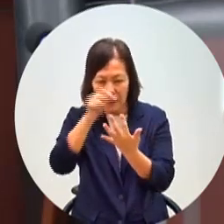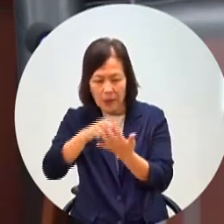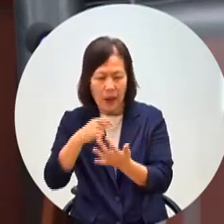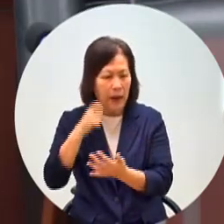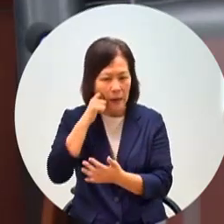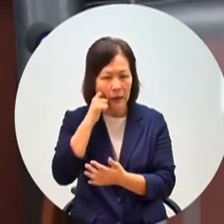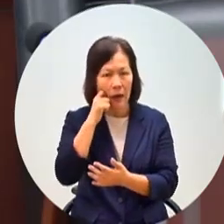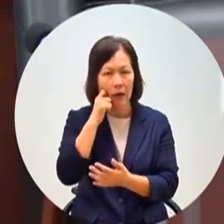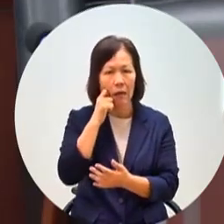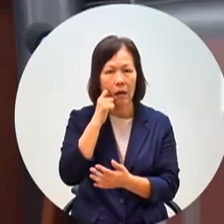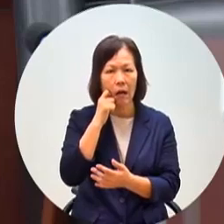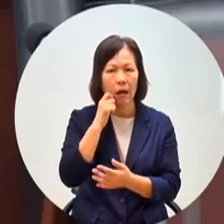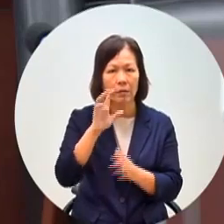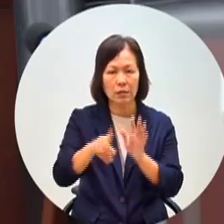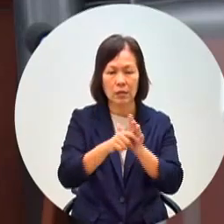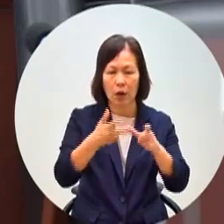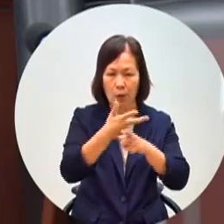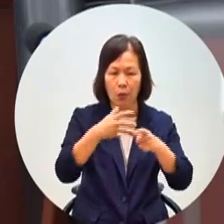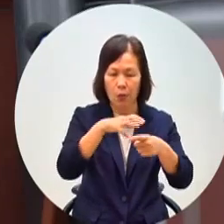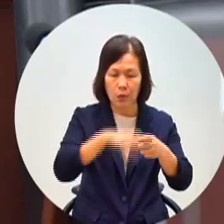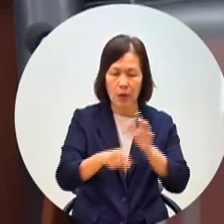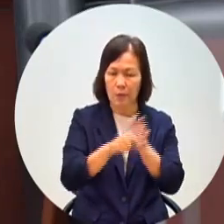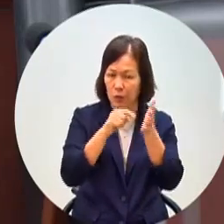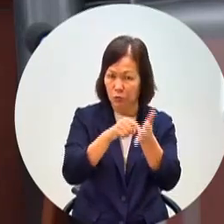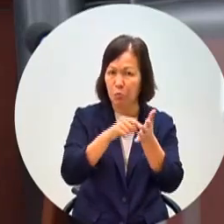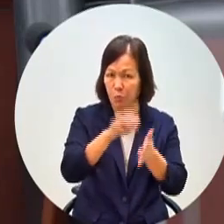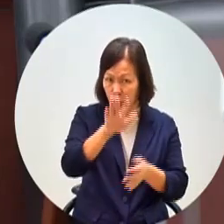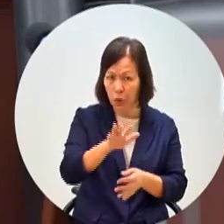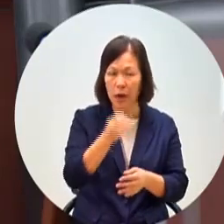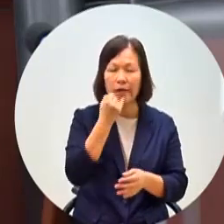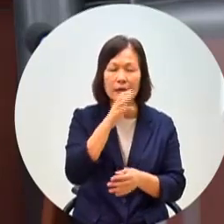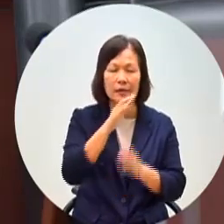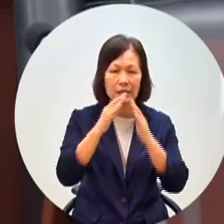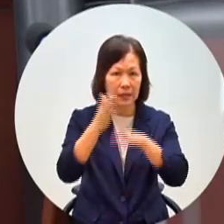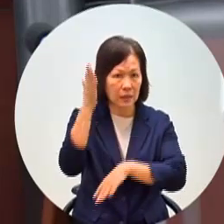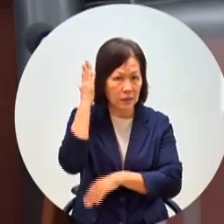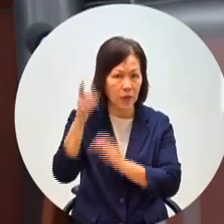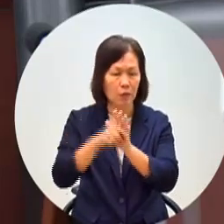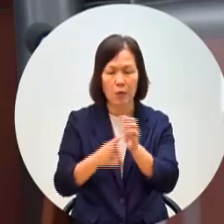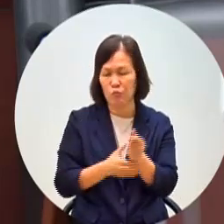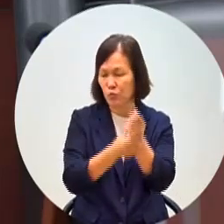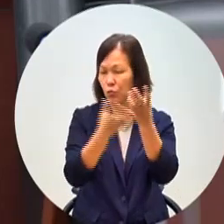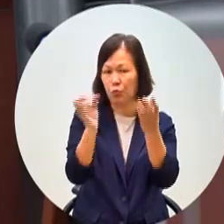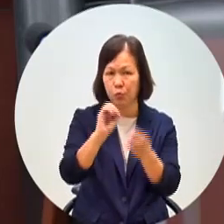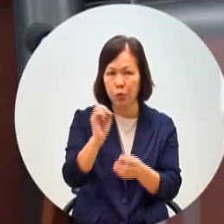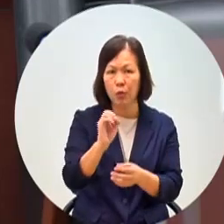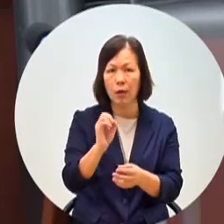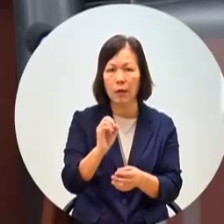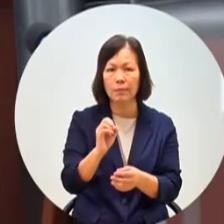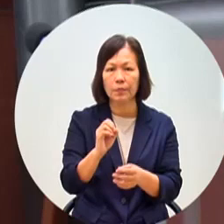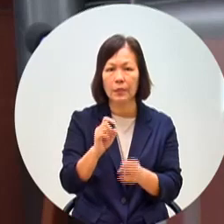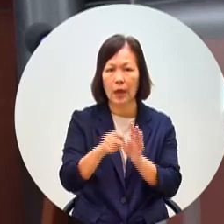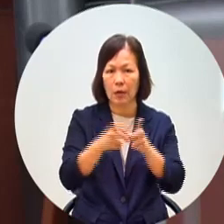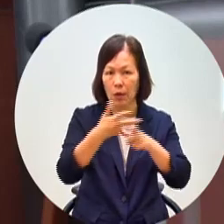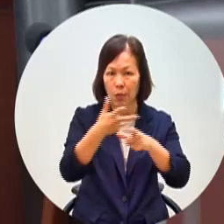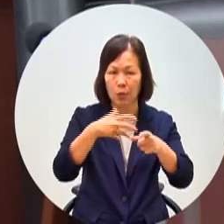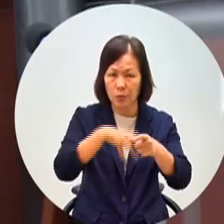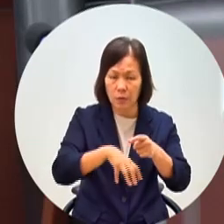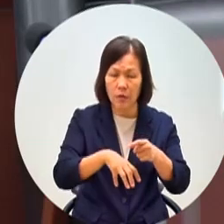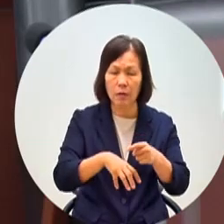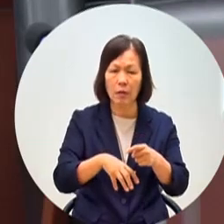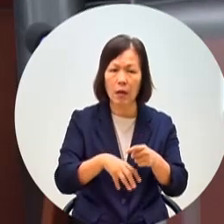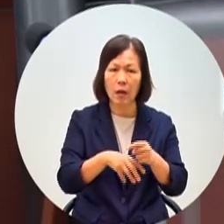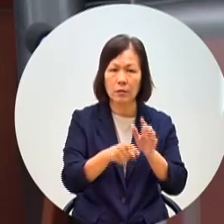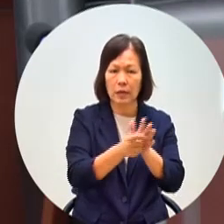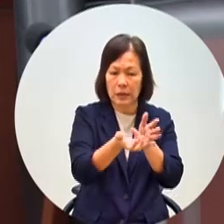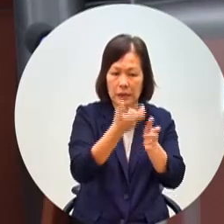其实这部分尤其是湖内一直有在申请，但是市府一直没有支持。因为其实湖内在